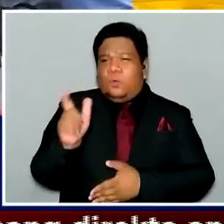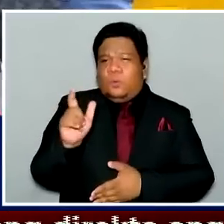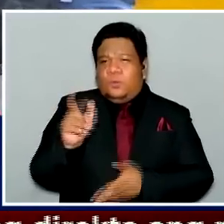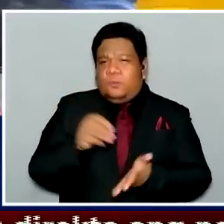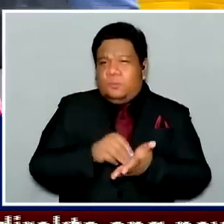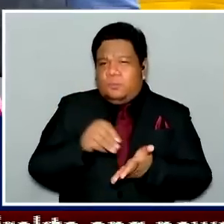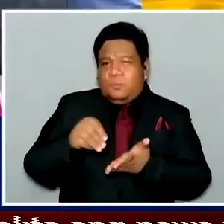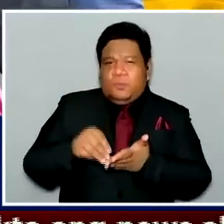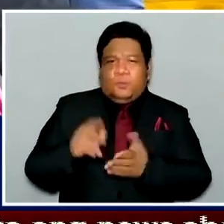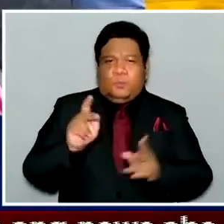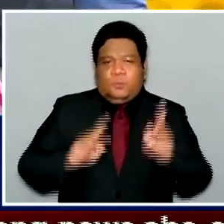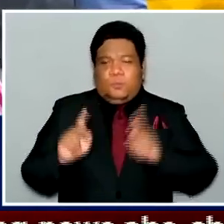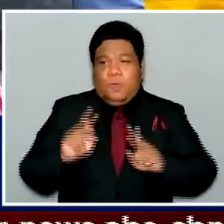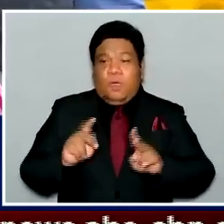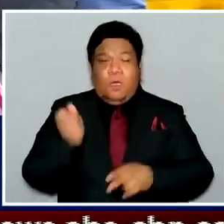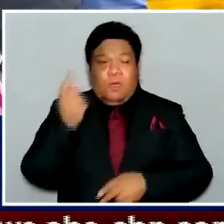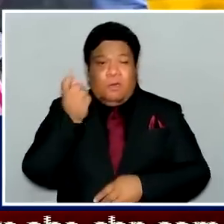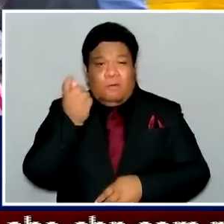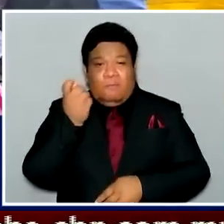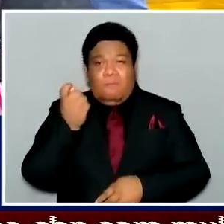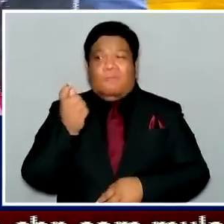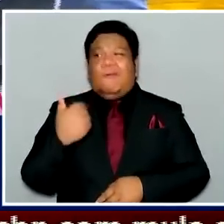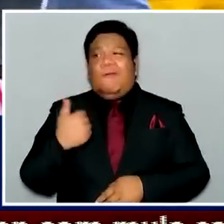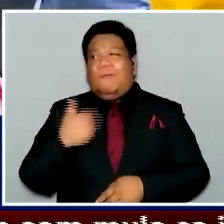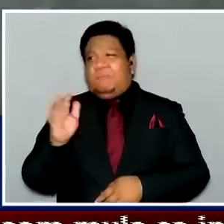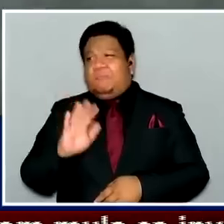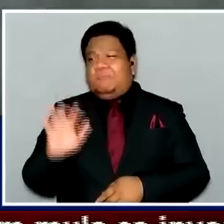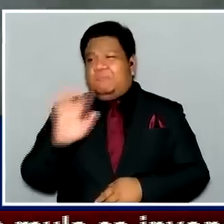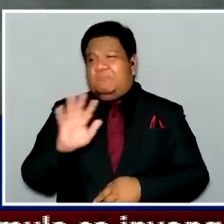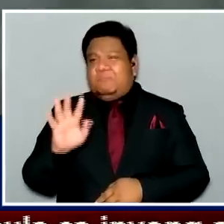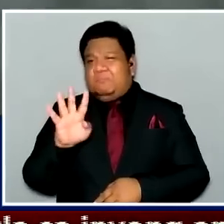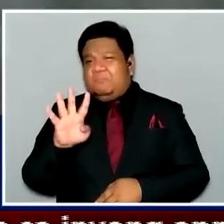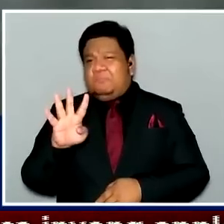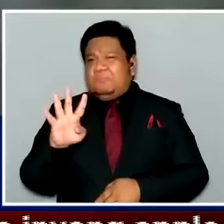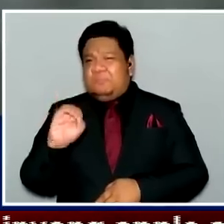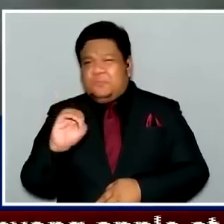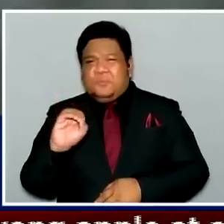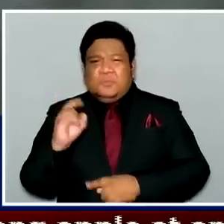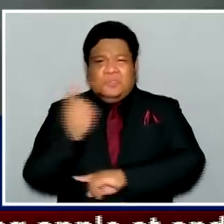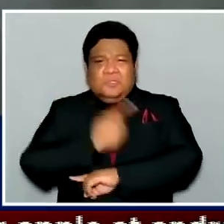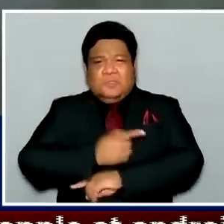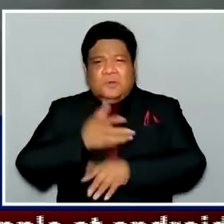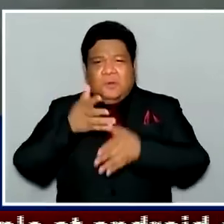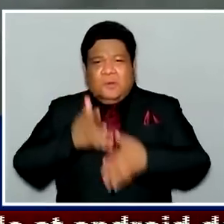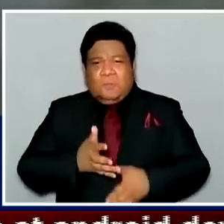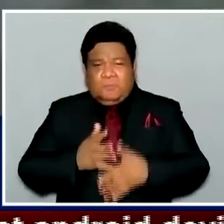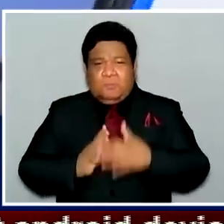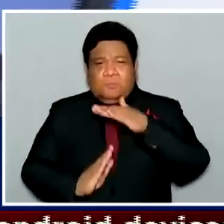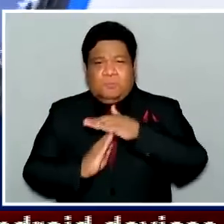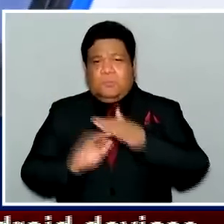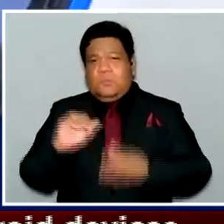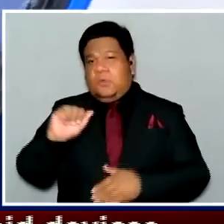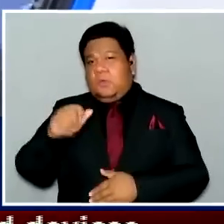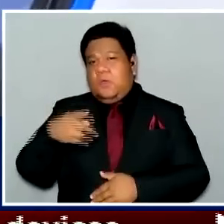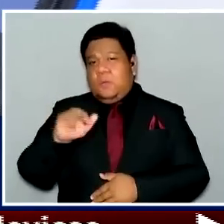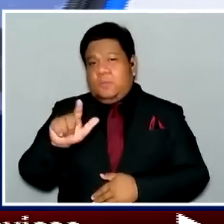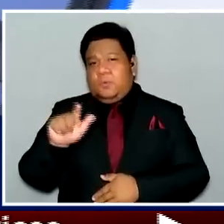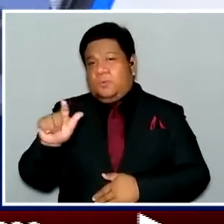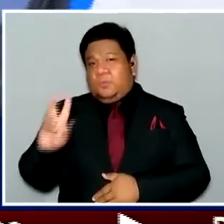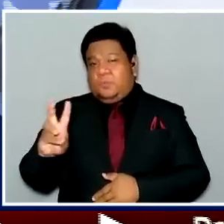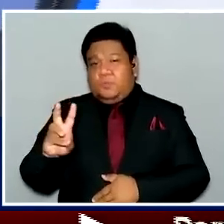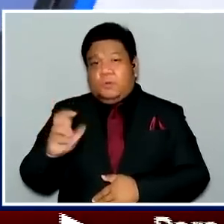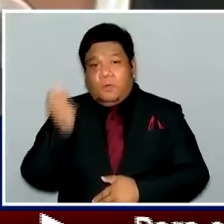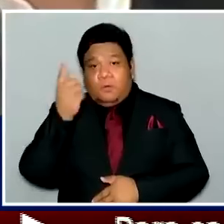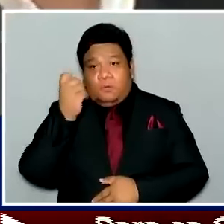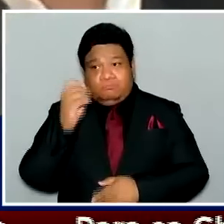40 araw bago ang deadline sa April 26. Sa kabila nito, no extension muna ayon sa